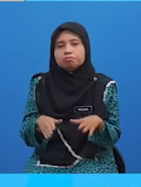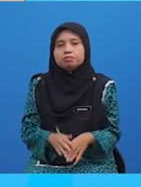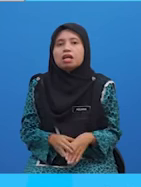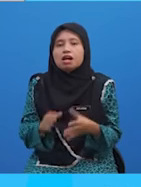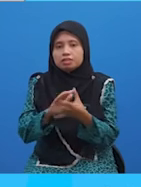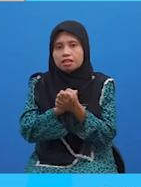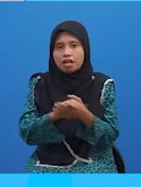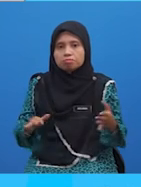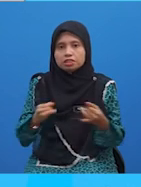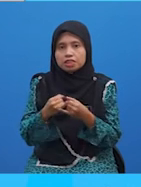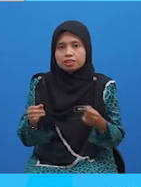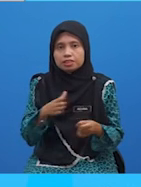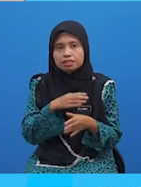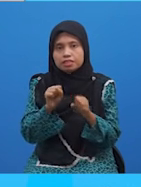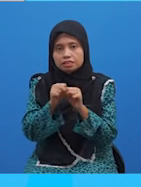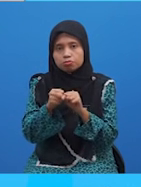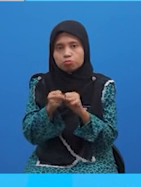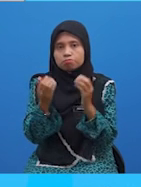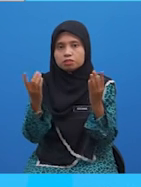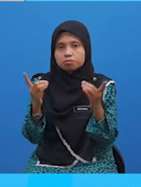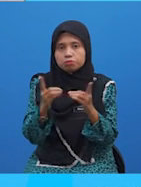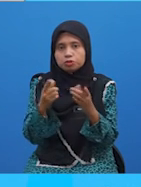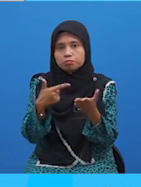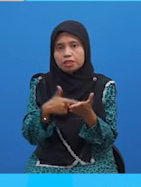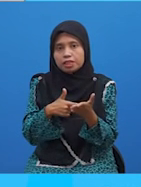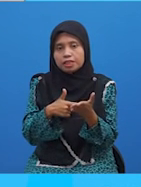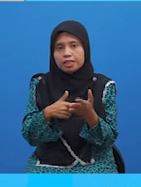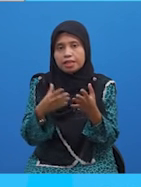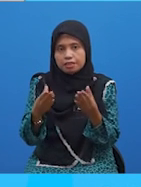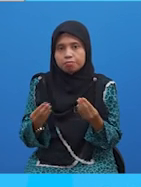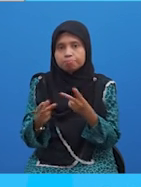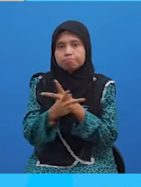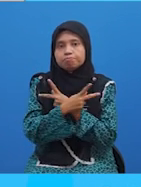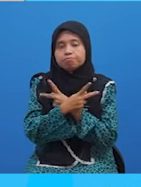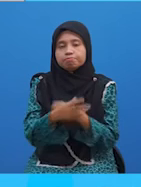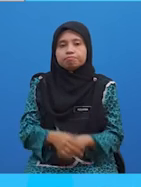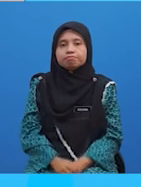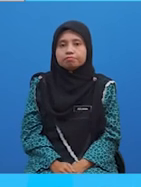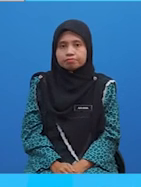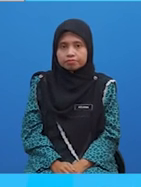Salam sejahtera dan semoga berjumpa lagi. Sekian, terima kasih.